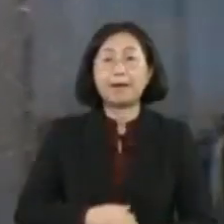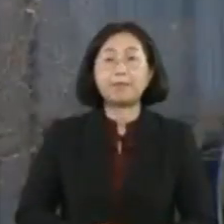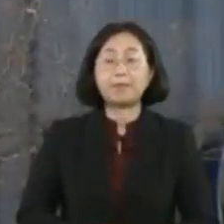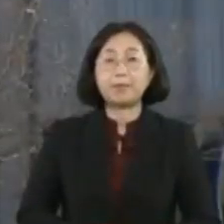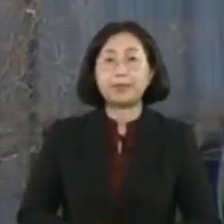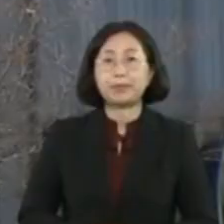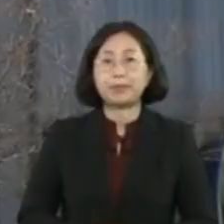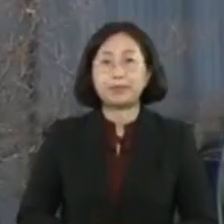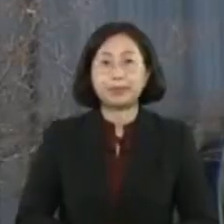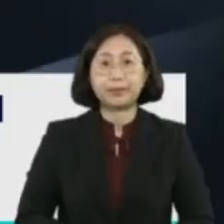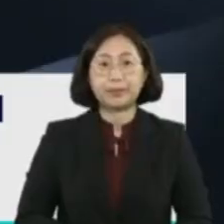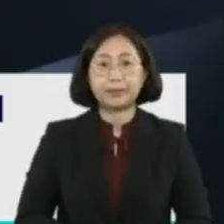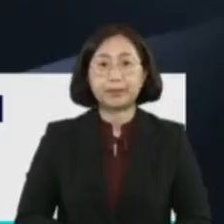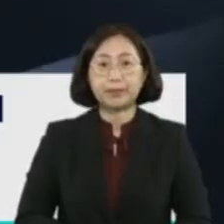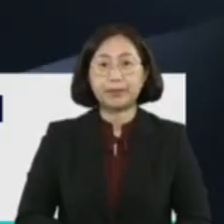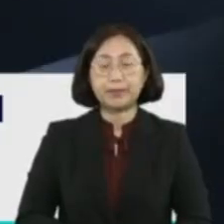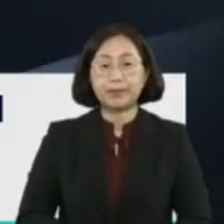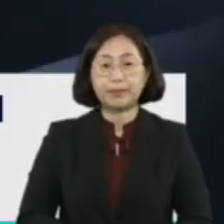이수복입니다.